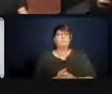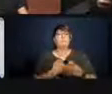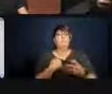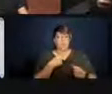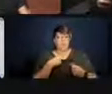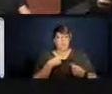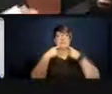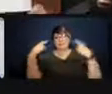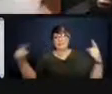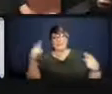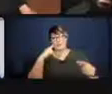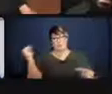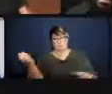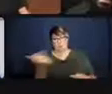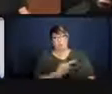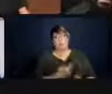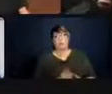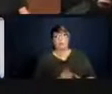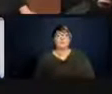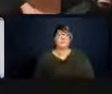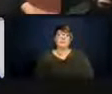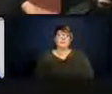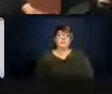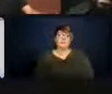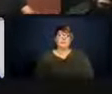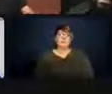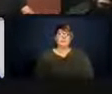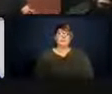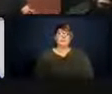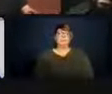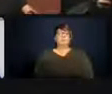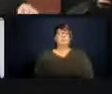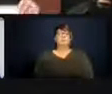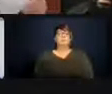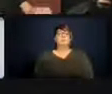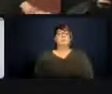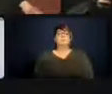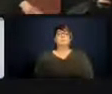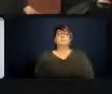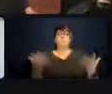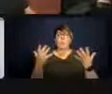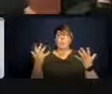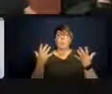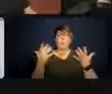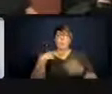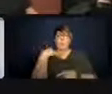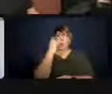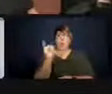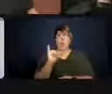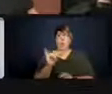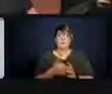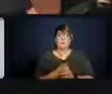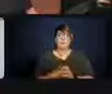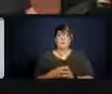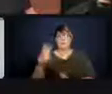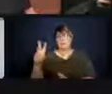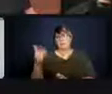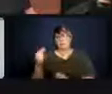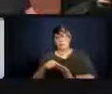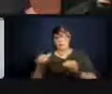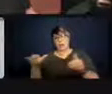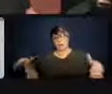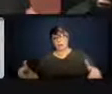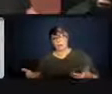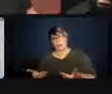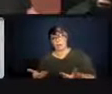كما نقول طبعا هذه نتائج مرضية لجميع الأطراف. بالنسبة طبعا للحركة